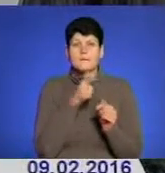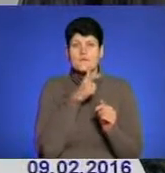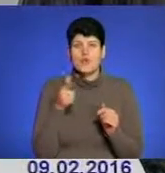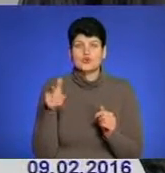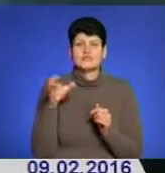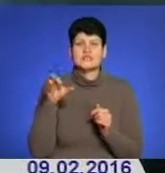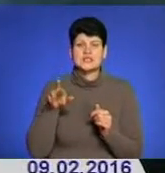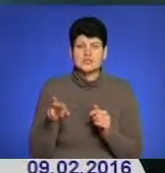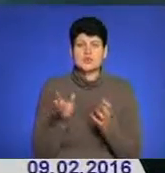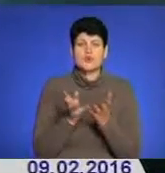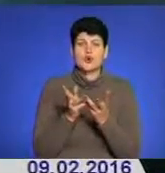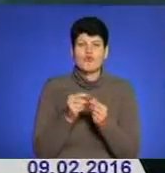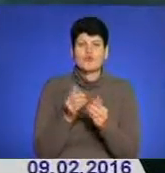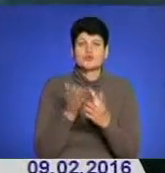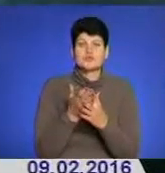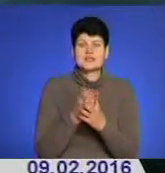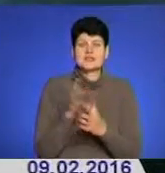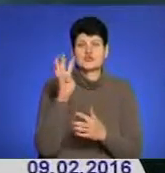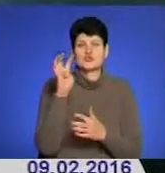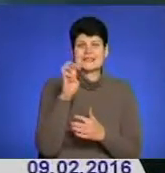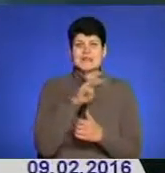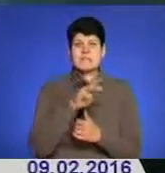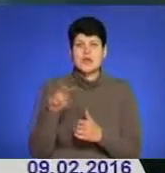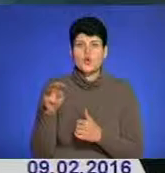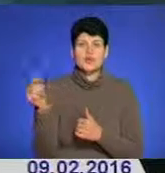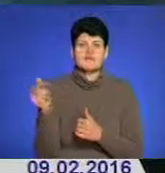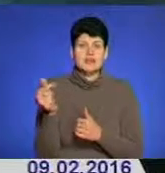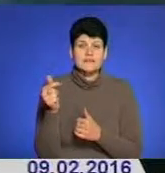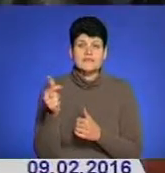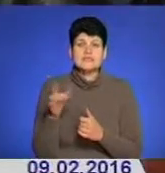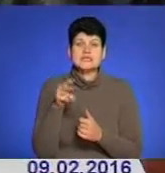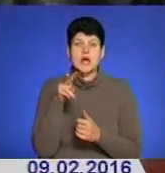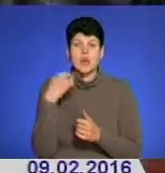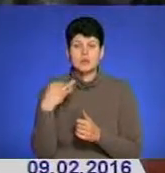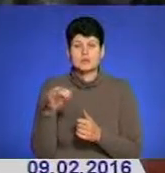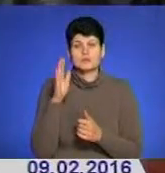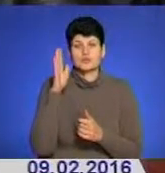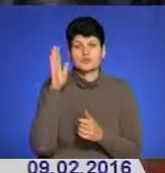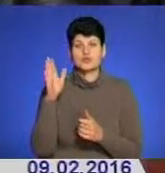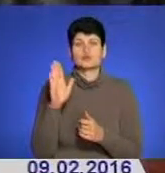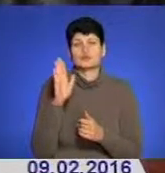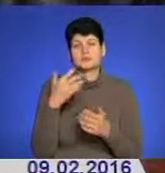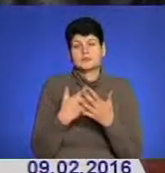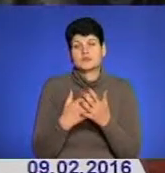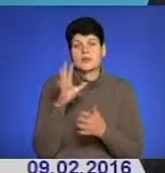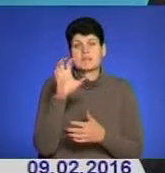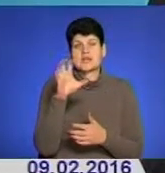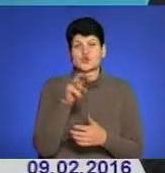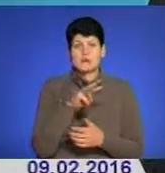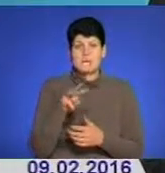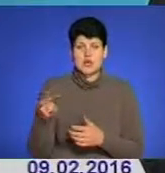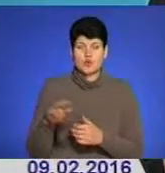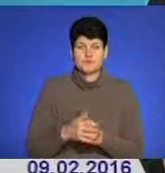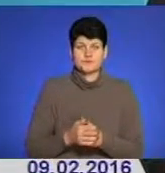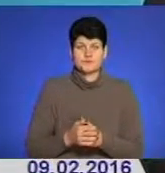області нарахували в субсидії на 400 мільйонів гривень. За лютий прогнозують надати субсидії на 500 мільйонів. За